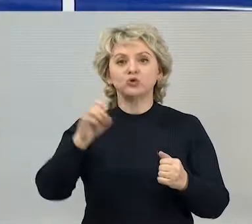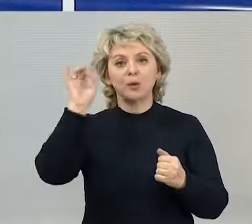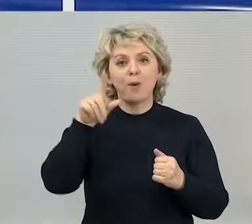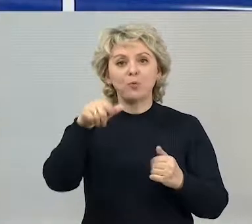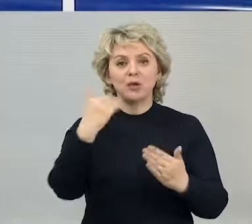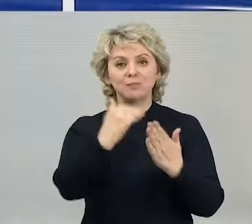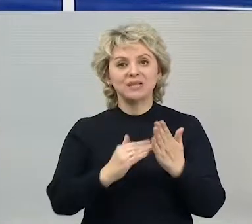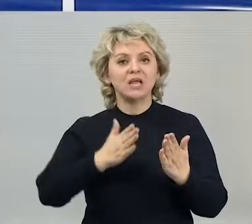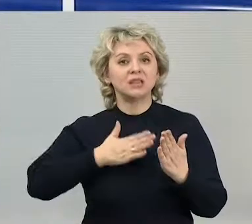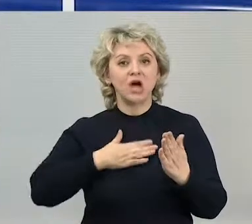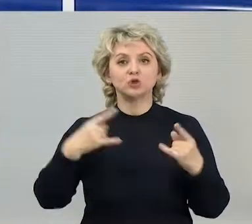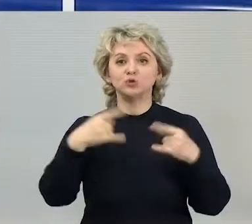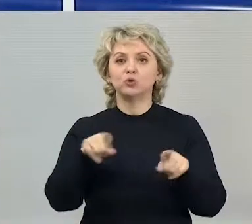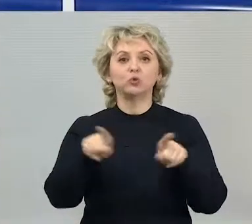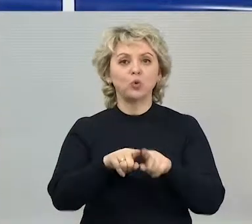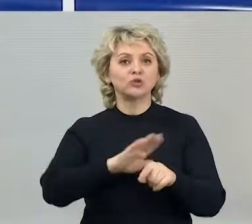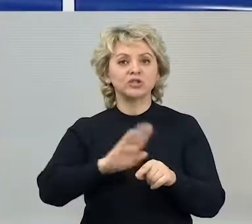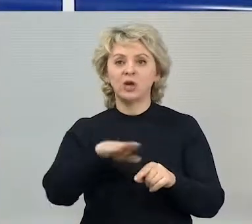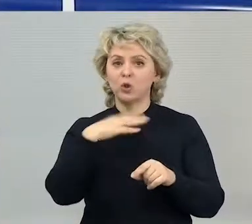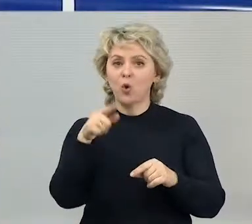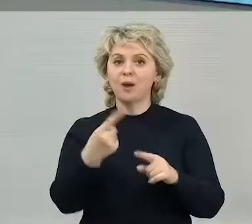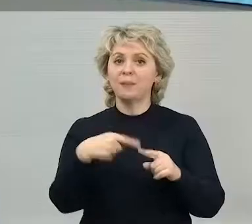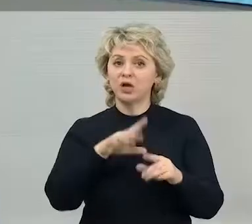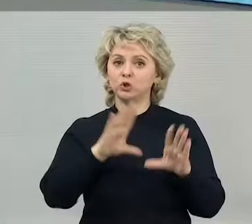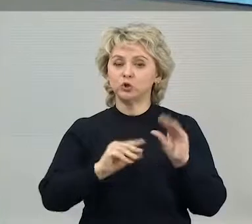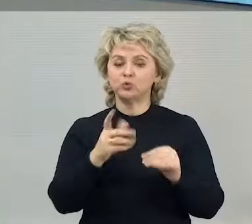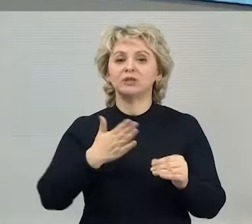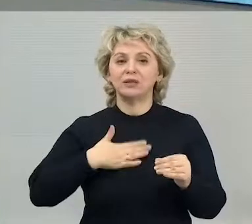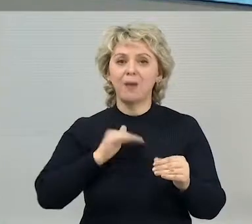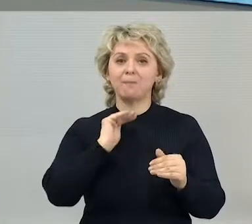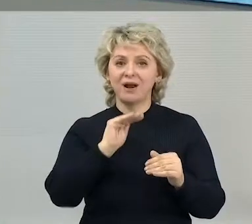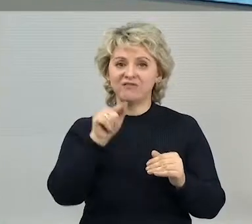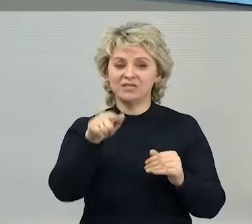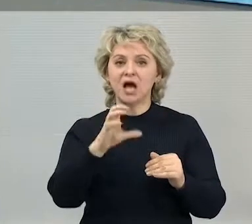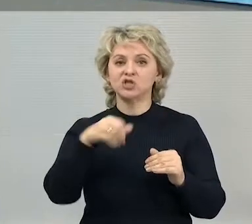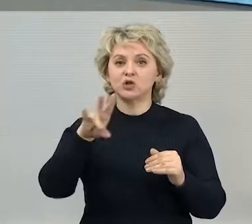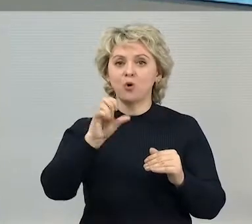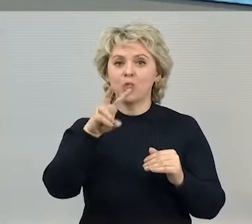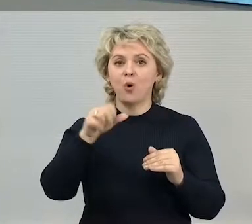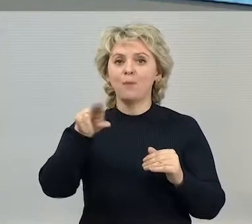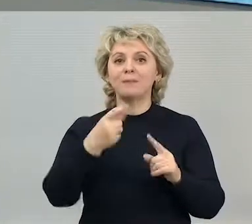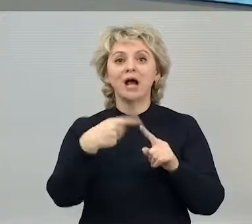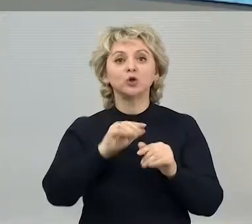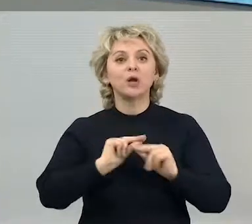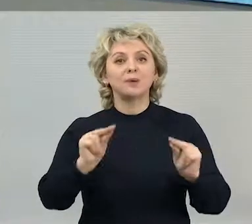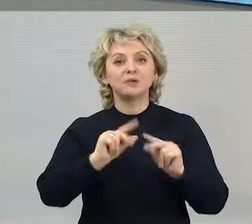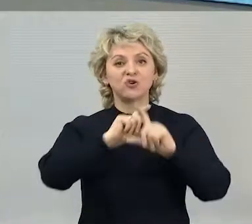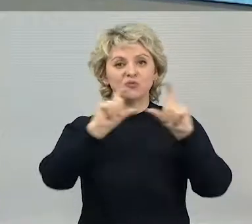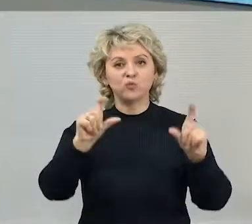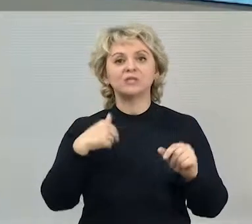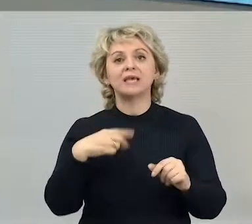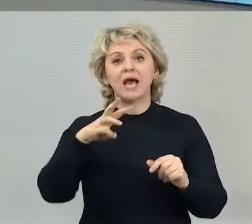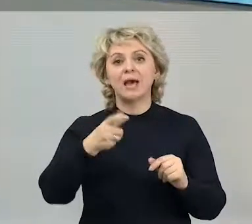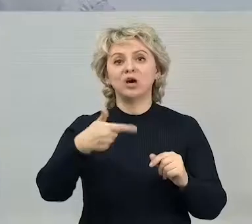Научно-популярных передач по нашему телевидению тоже немного на этот счет. И нам, профессиональным астрономам, особенно тем, кто преподает в вузах, там вот я в